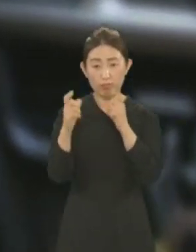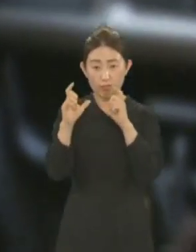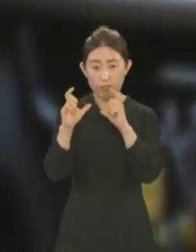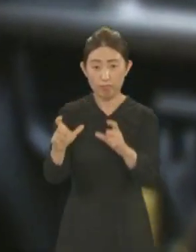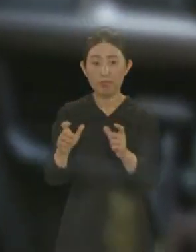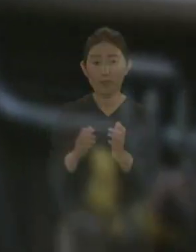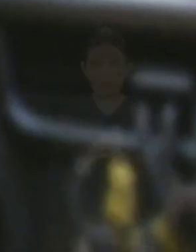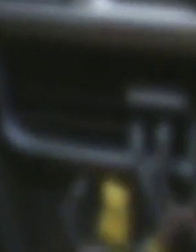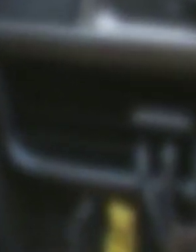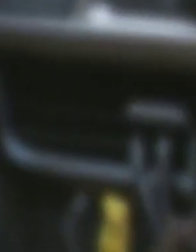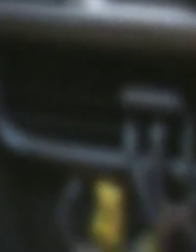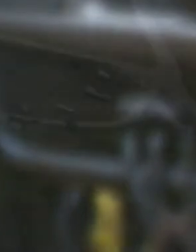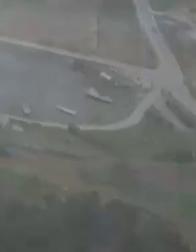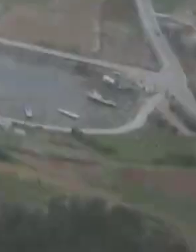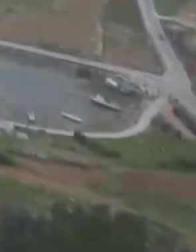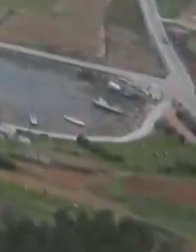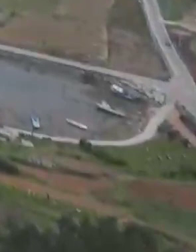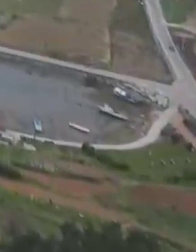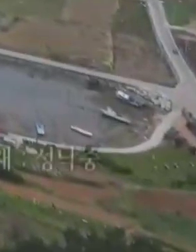판시했습니다